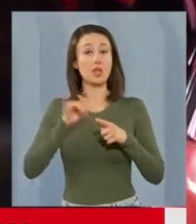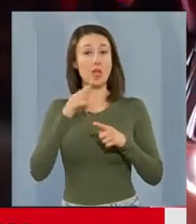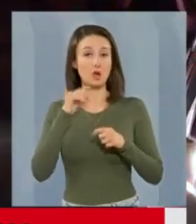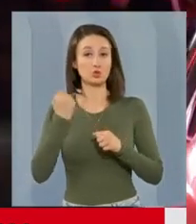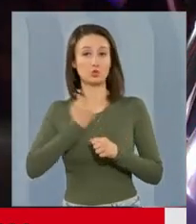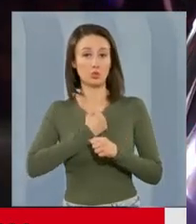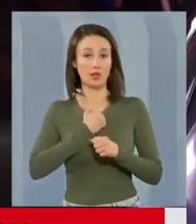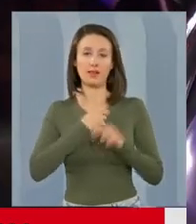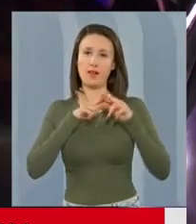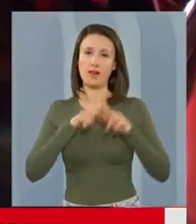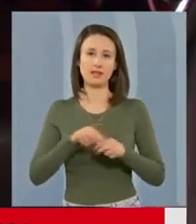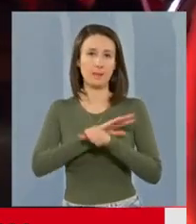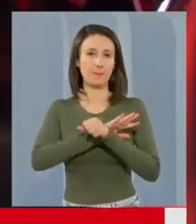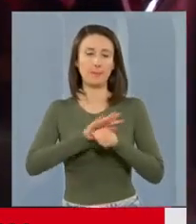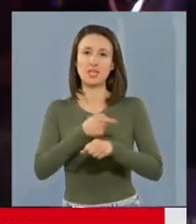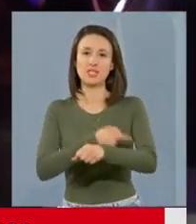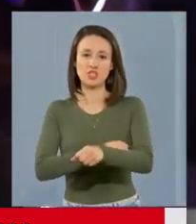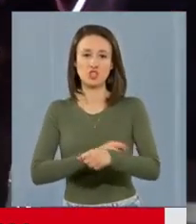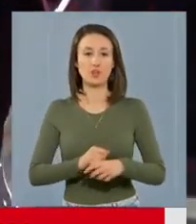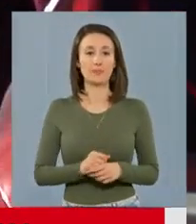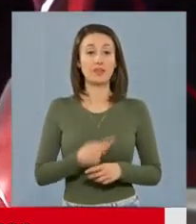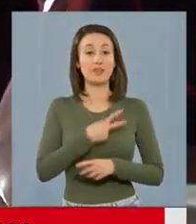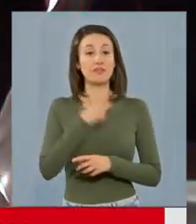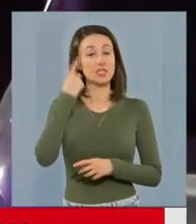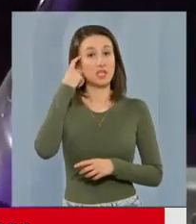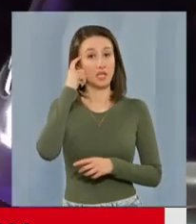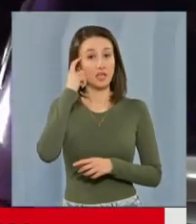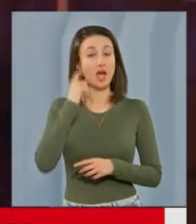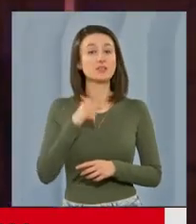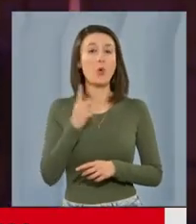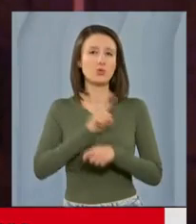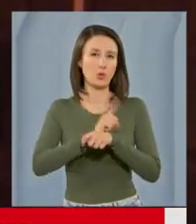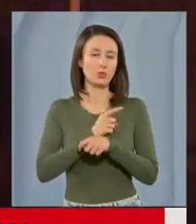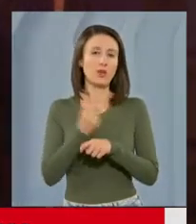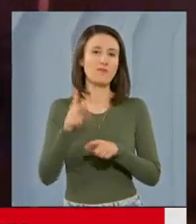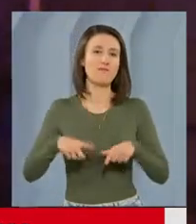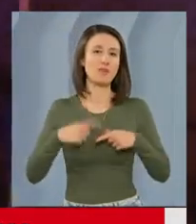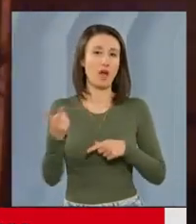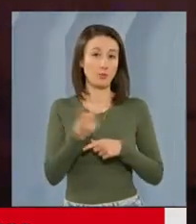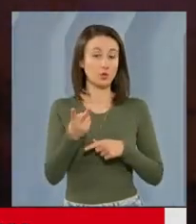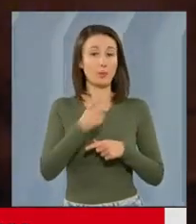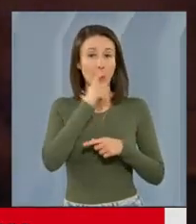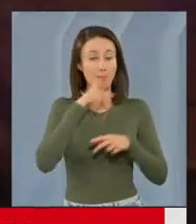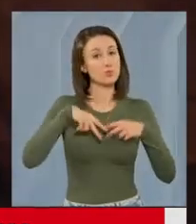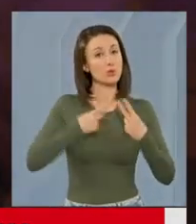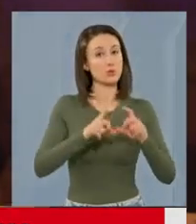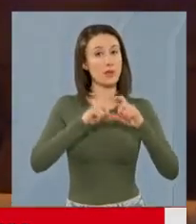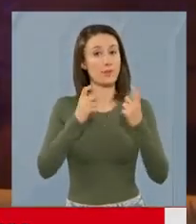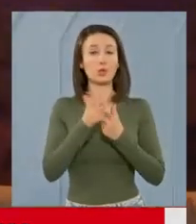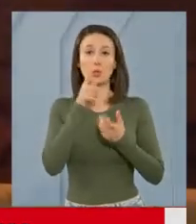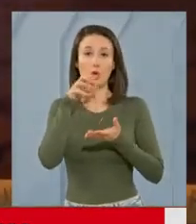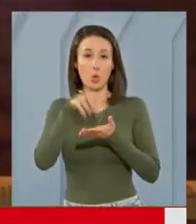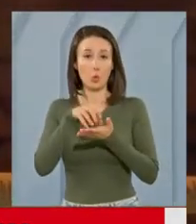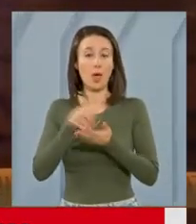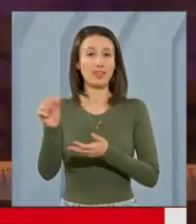a înjunghiat lăsându i într o baltă de sânge fără să se gândească vreo secundă la viața celor doi individul s a întors la apartamentul în care